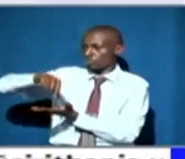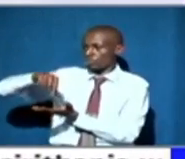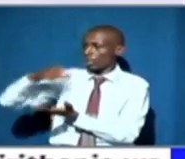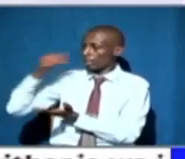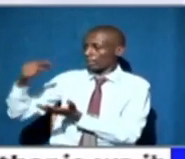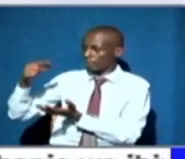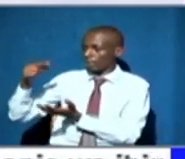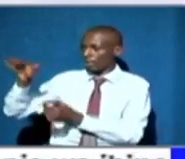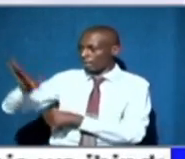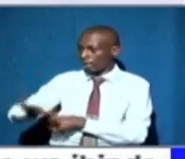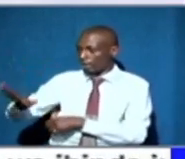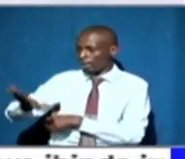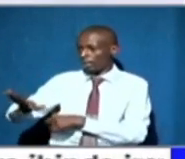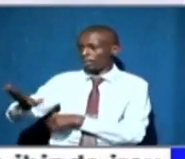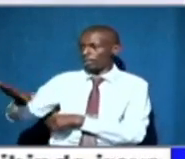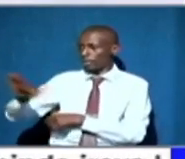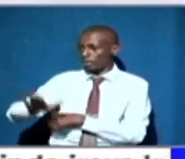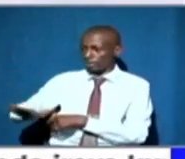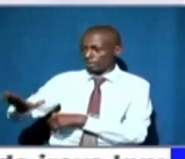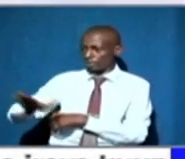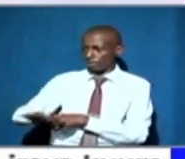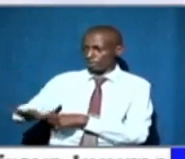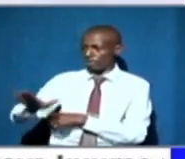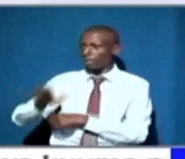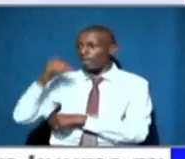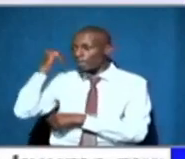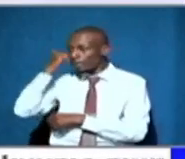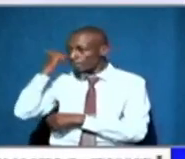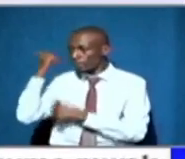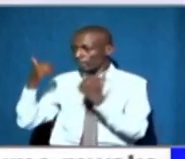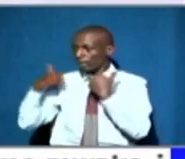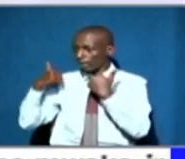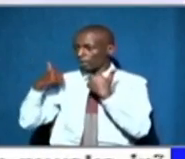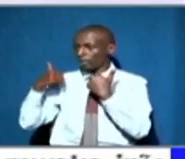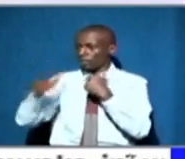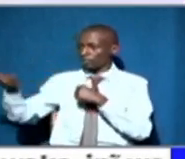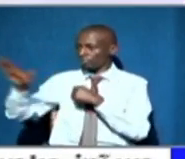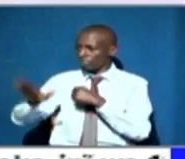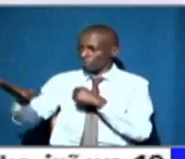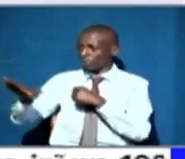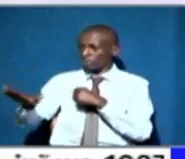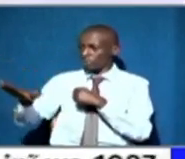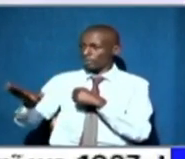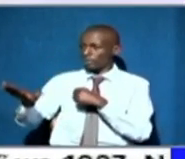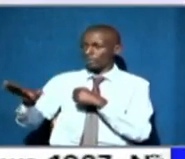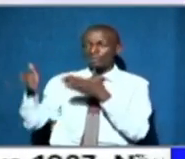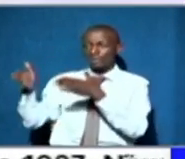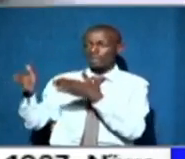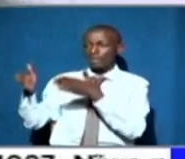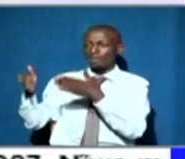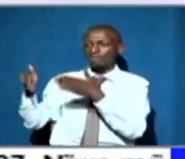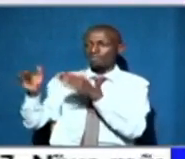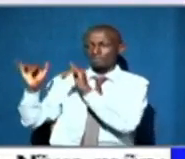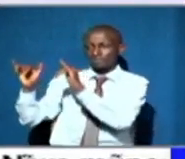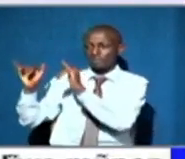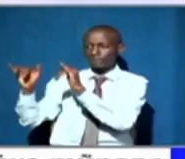uri ungikwina thina ai ko murimo uri ungikwina murimo wewe murimo ucio ikarana na ku yes na ndukare he thina